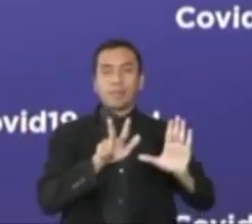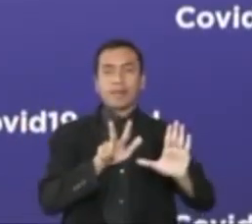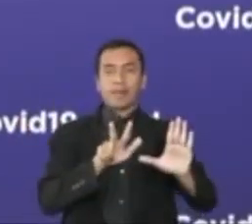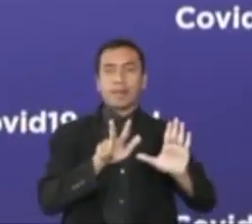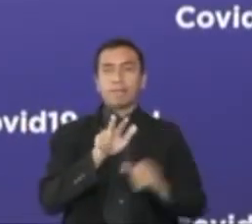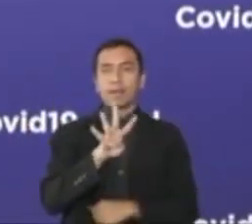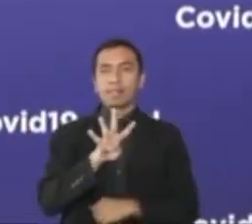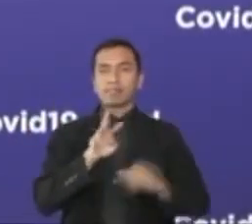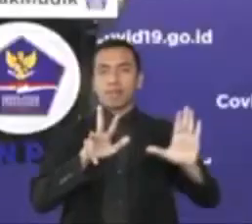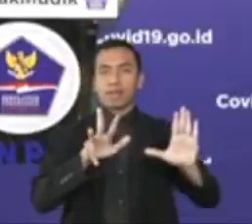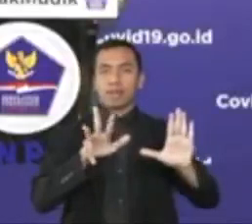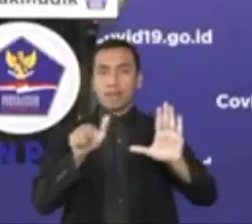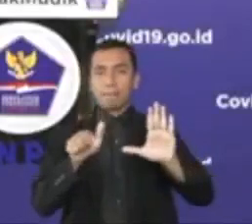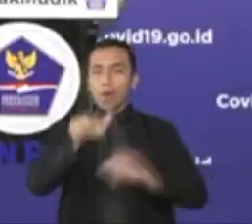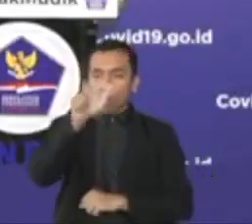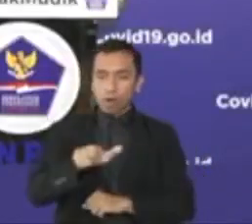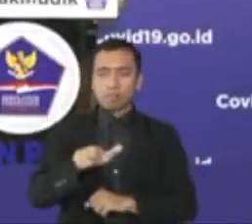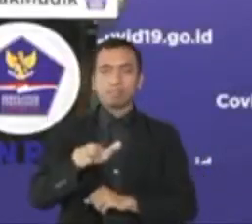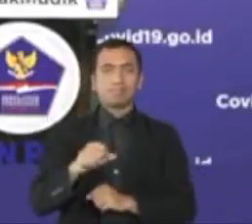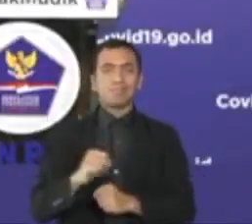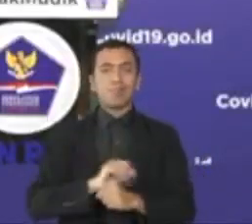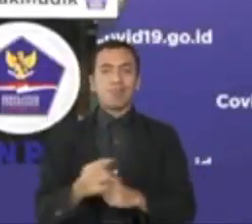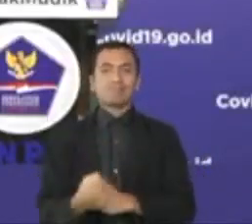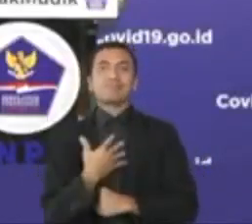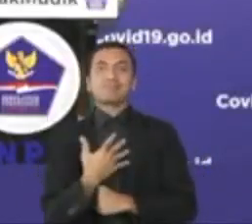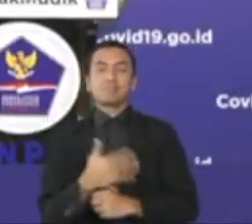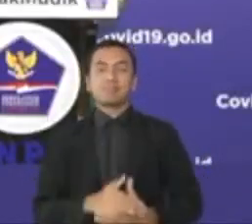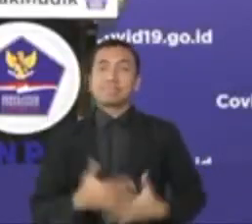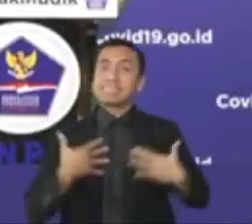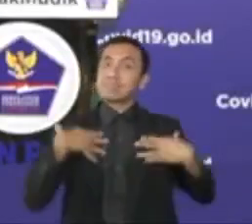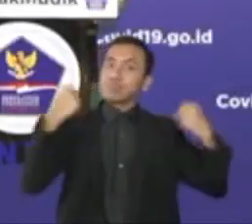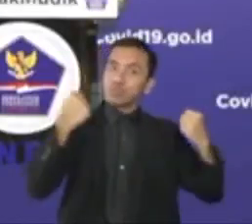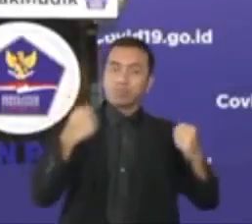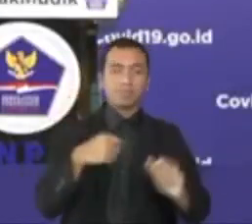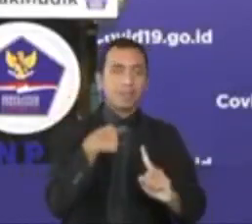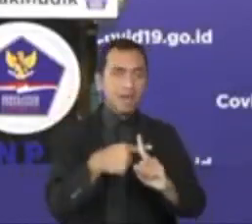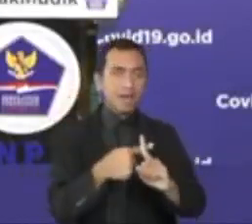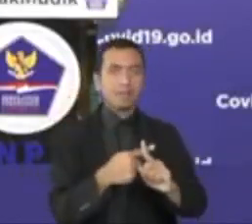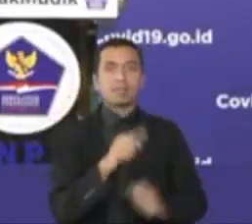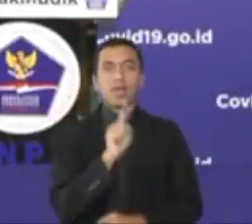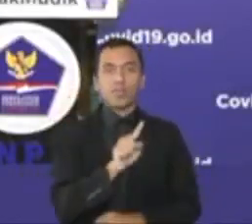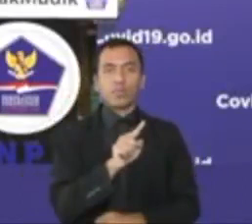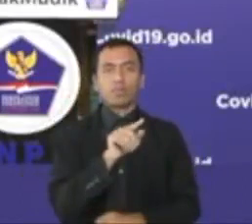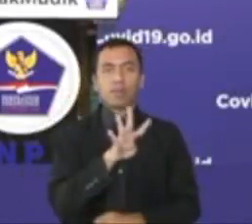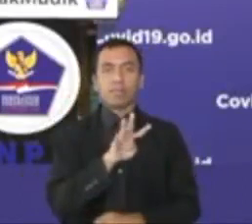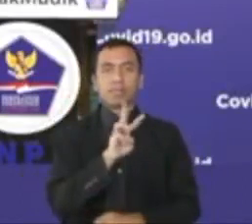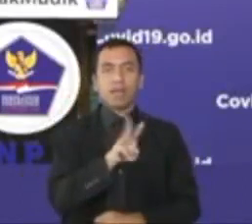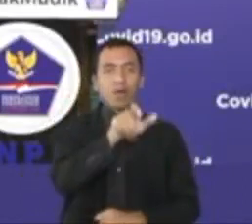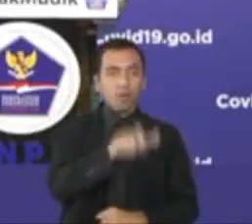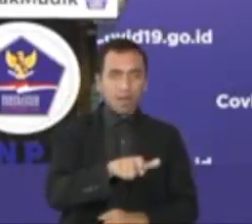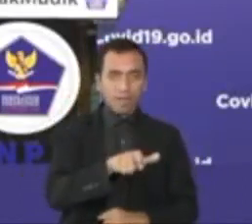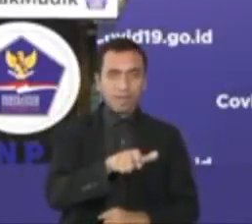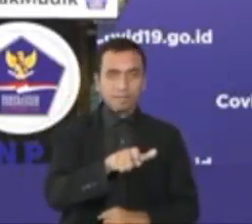18490 enam orang sembuh meningkat 143 orang